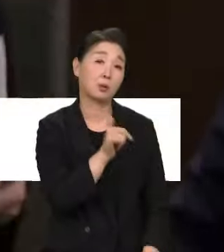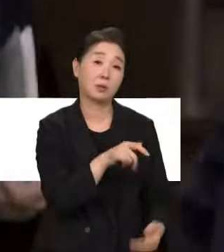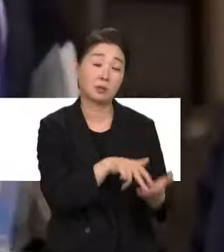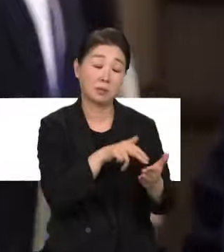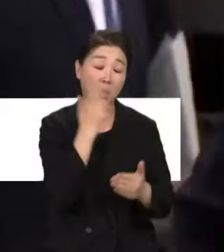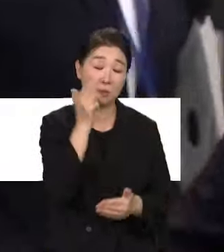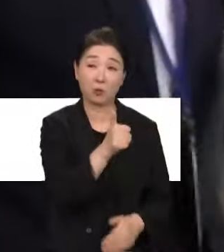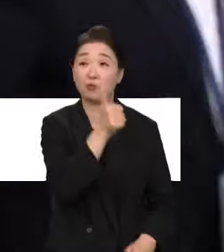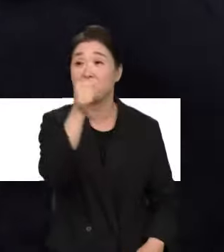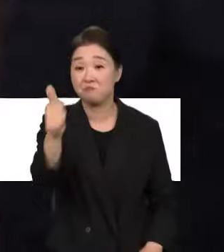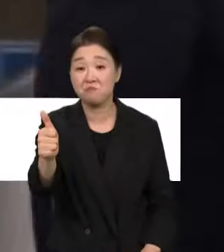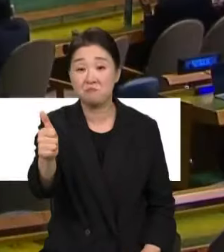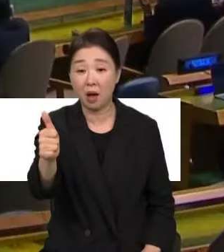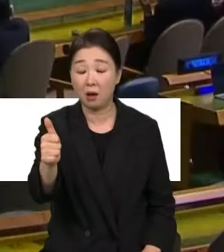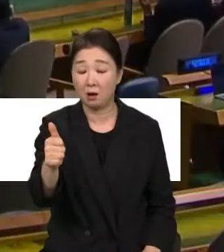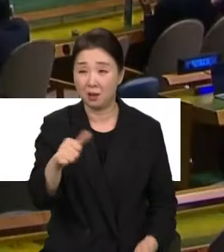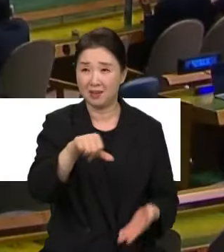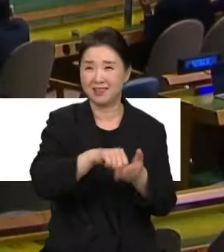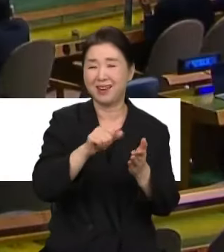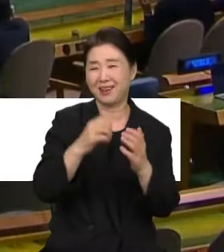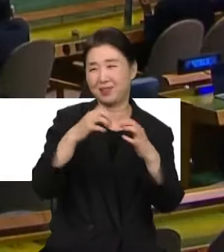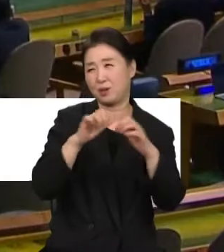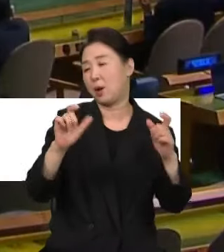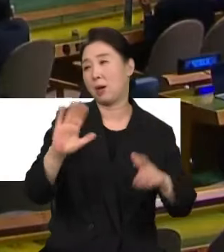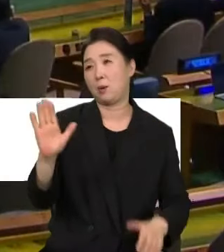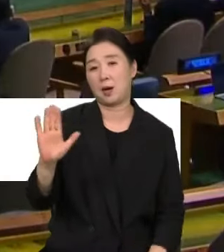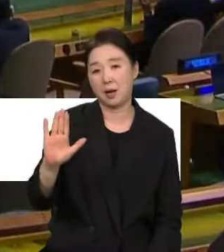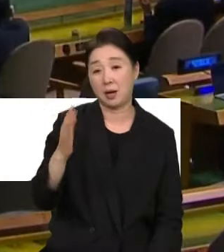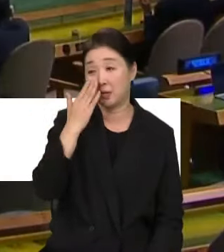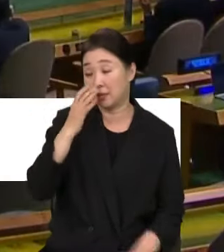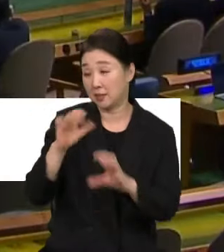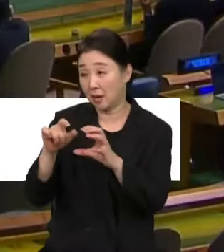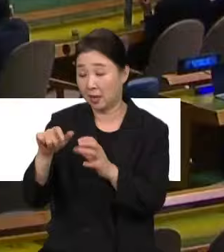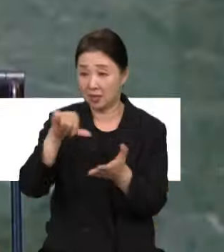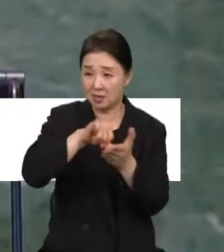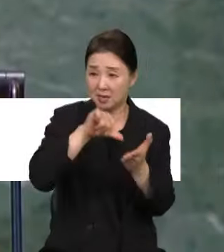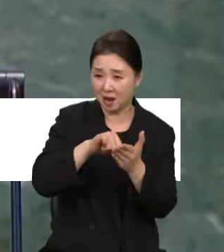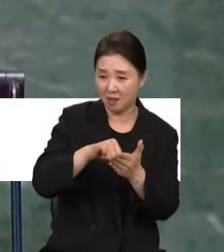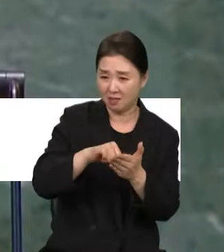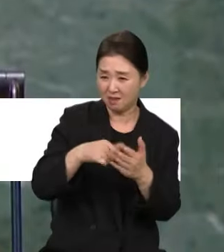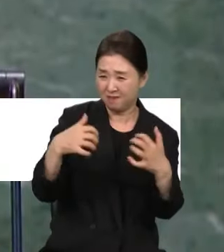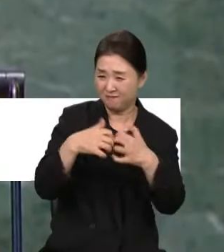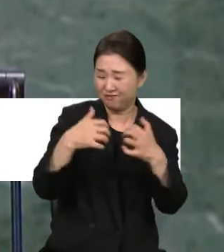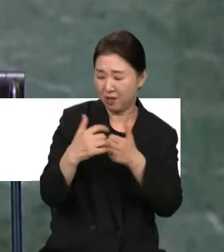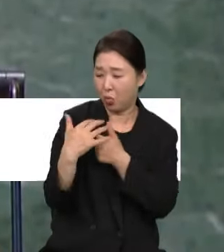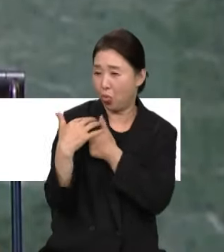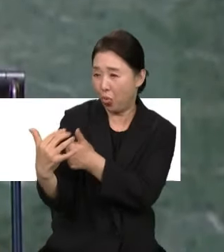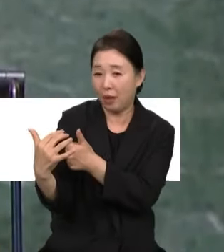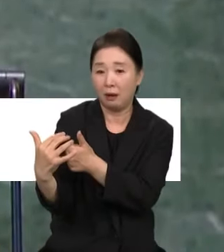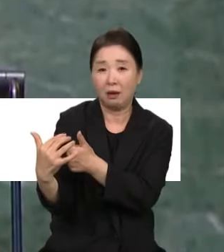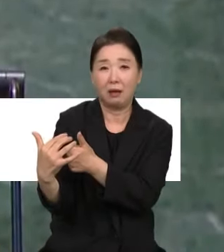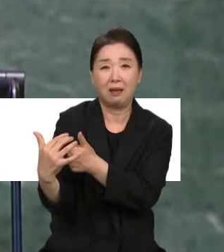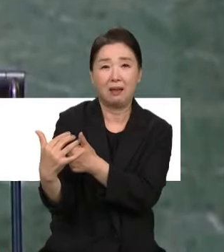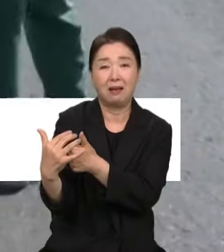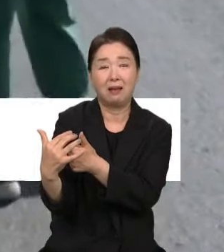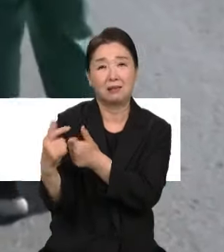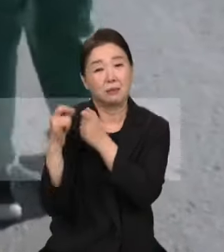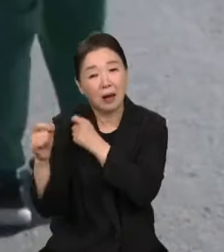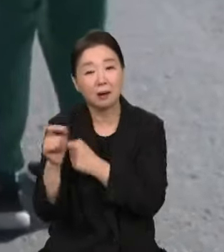미국을 찾아 이란은 확전을 원하진 않지만 이스라엘이 이란을 분쟁에 끌어들이려 덫을 놓고 있다고